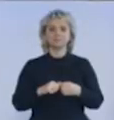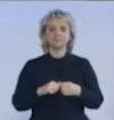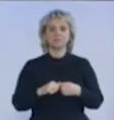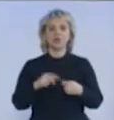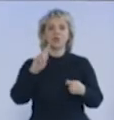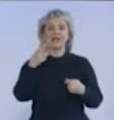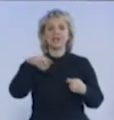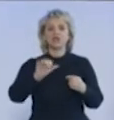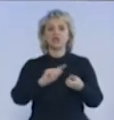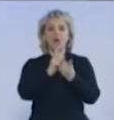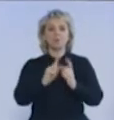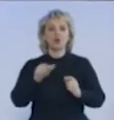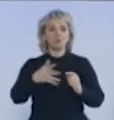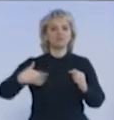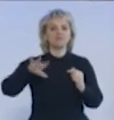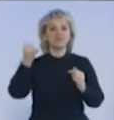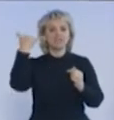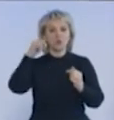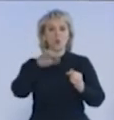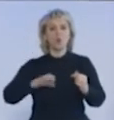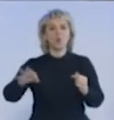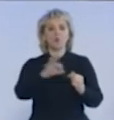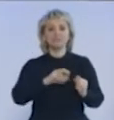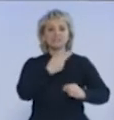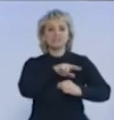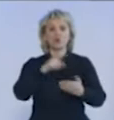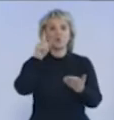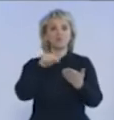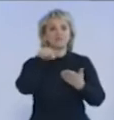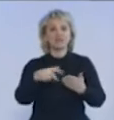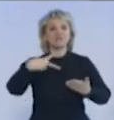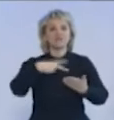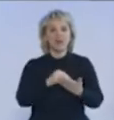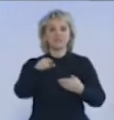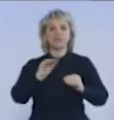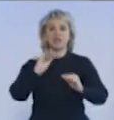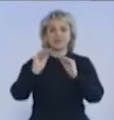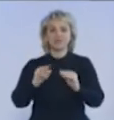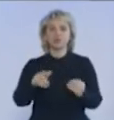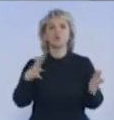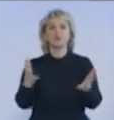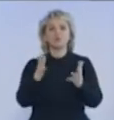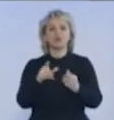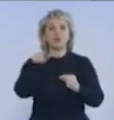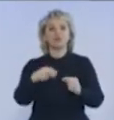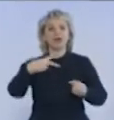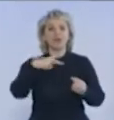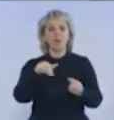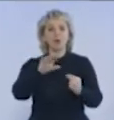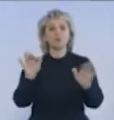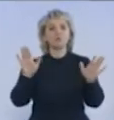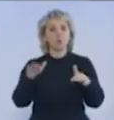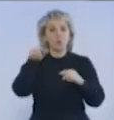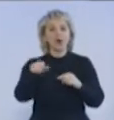От клещей обработан почти весь рогатый скот области. Ветеринары уверяют, вакцина и репелленты уберегут еще и от комаров с